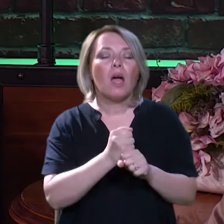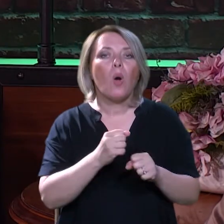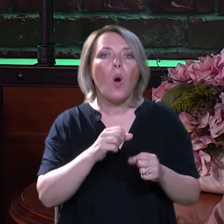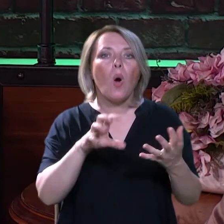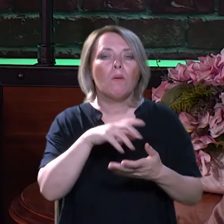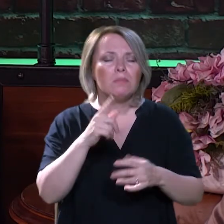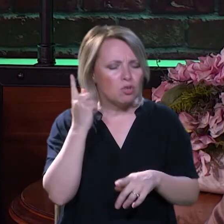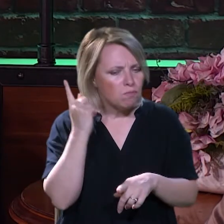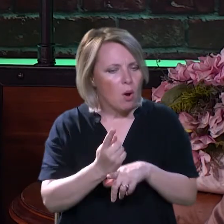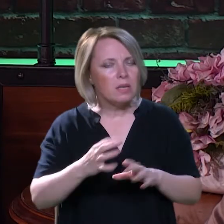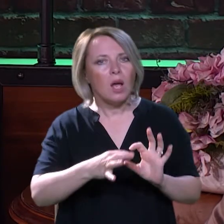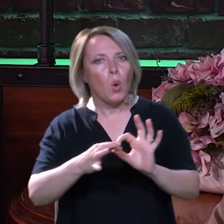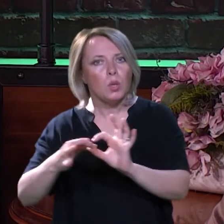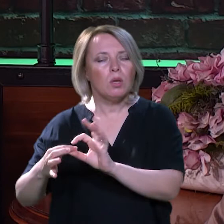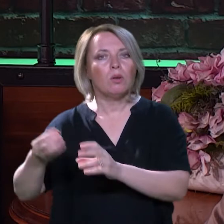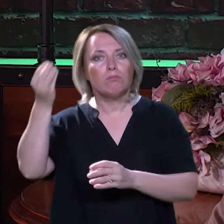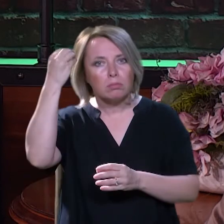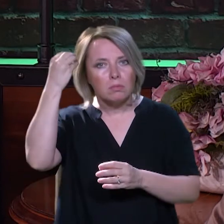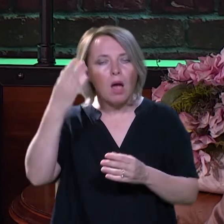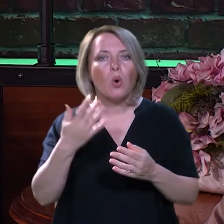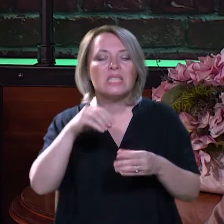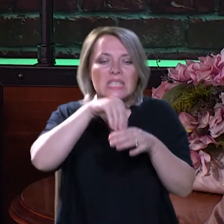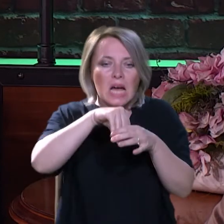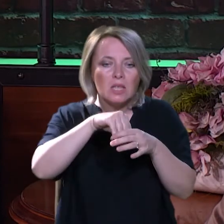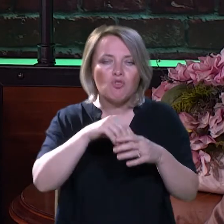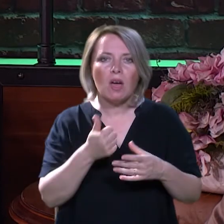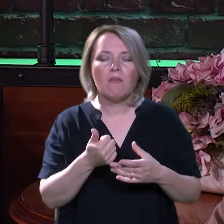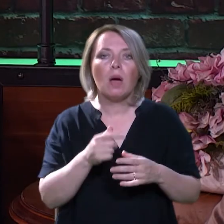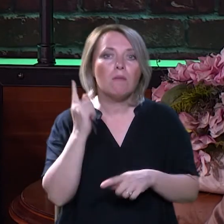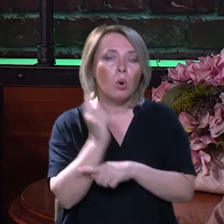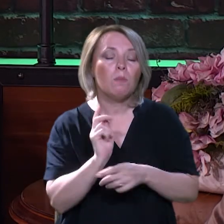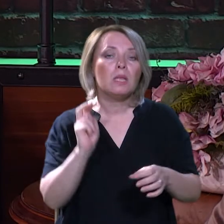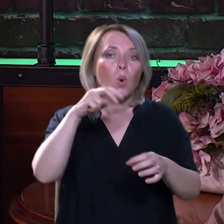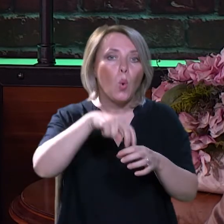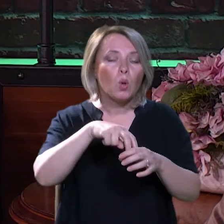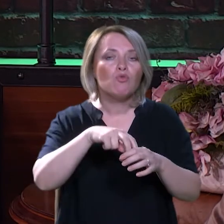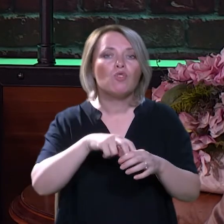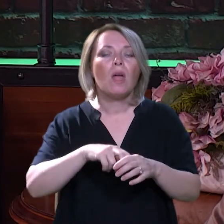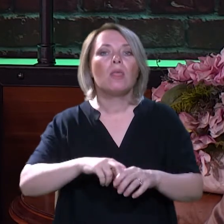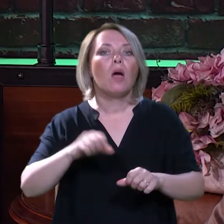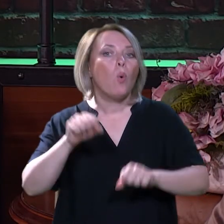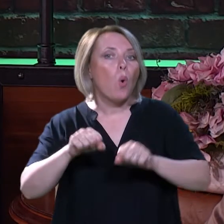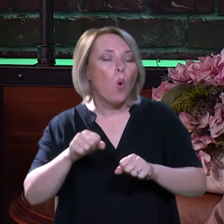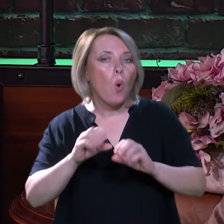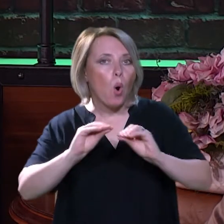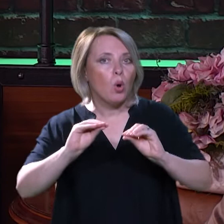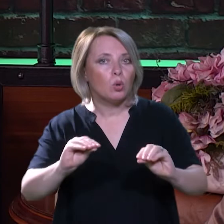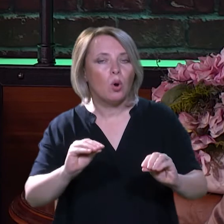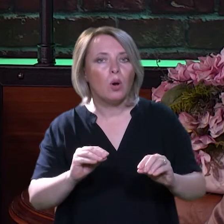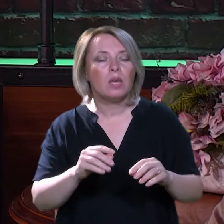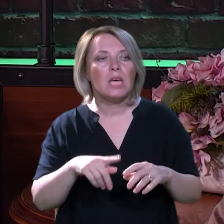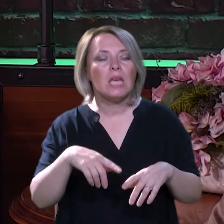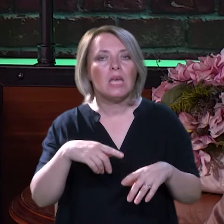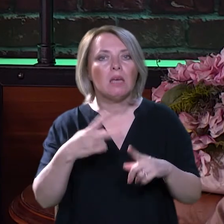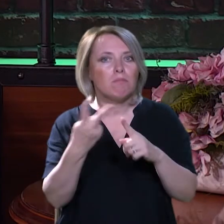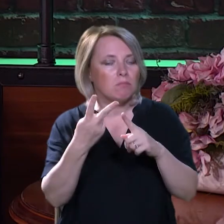kontinuirano educirati o sadržajima, o ograničenjima i moraju biti uključeni u njihov odgoj i u te ekrane. Znači, bilo bi